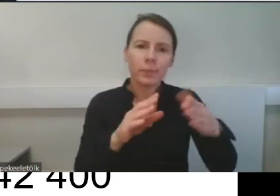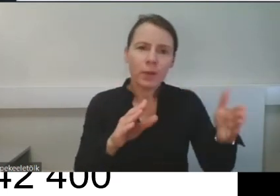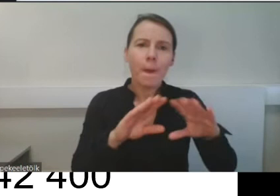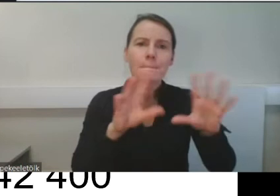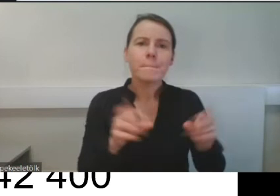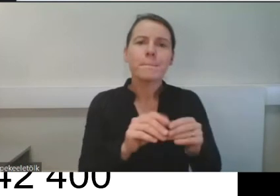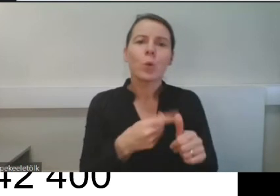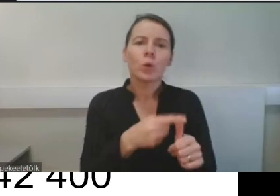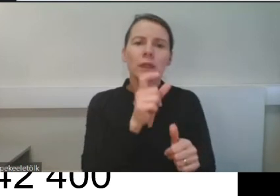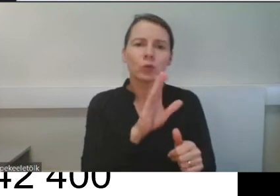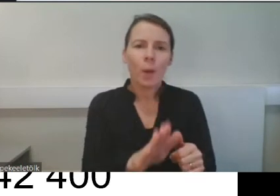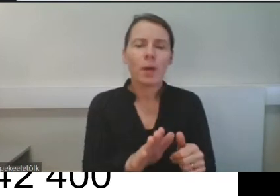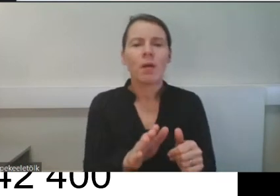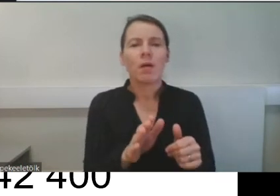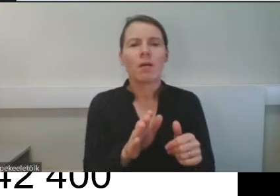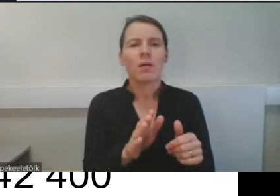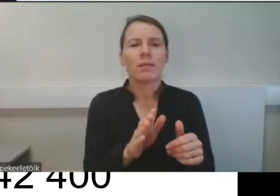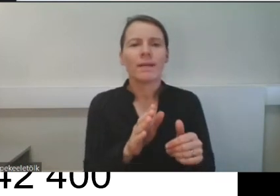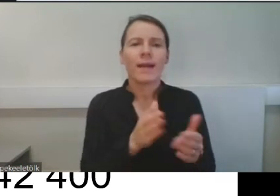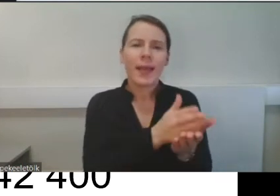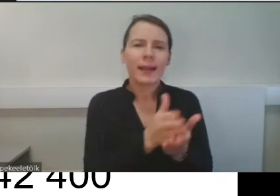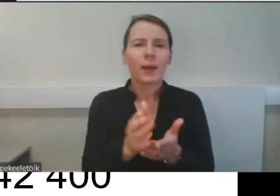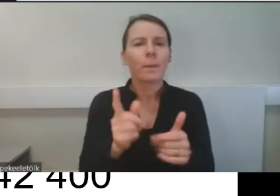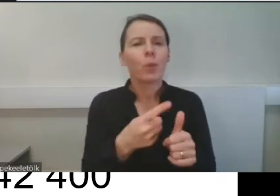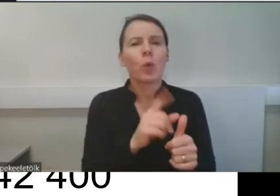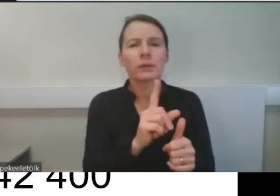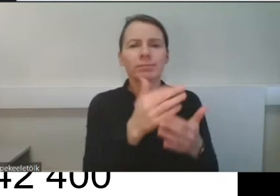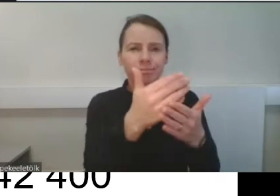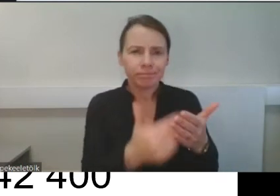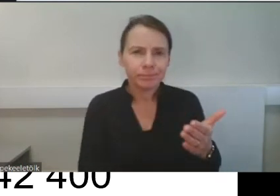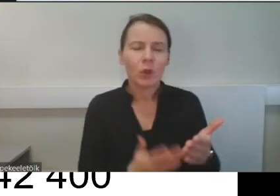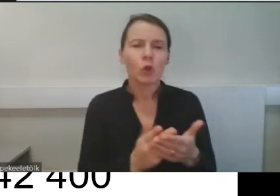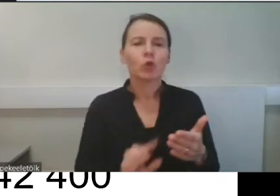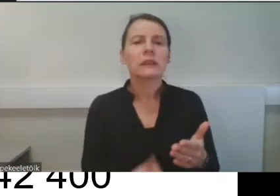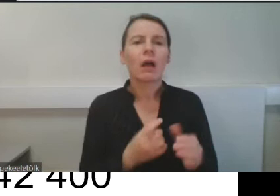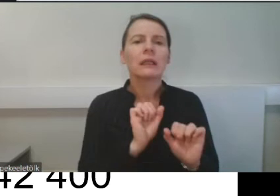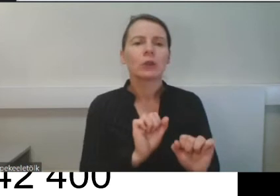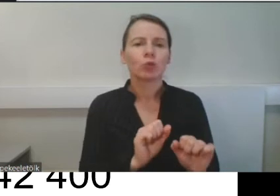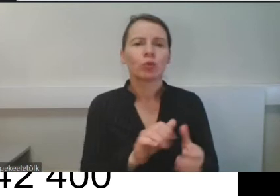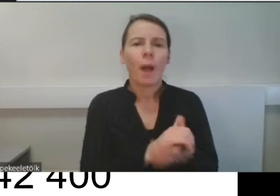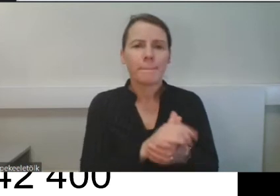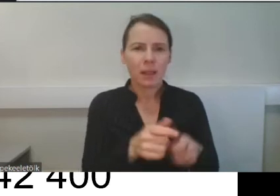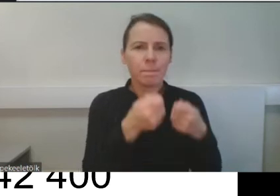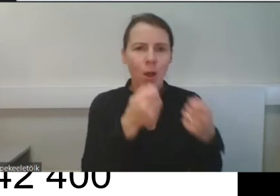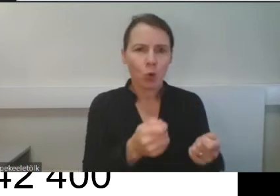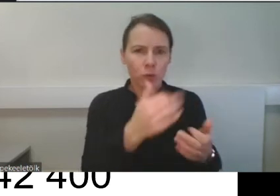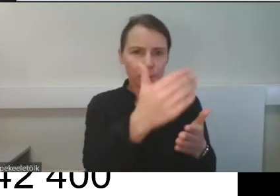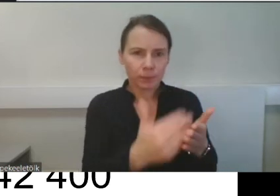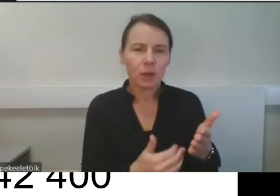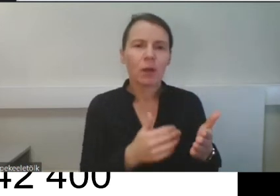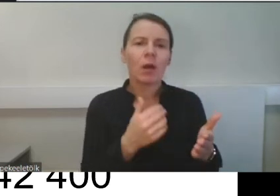142 400, et neil siis on ligipooltel 48% puue, mis on ka täiesti